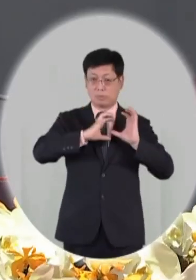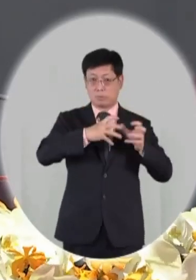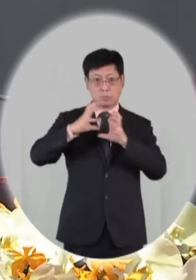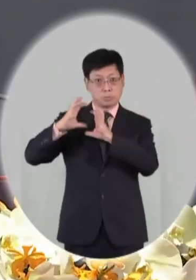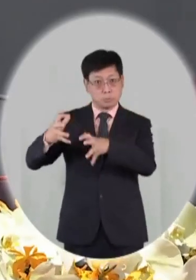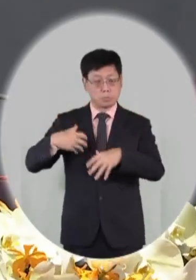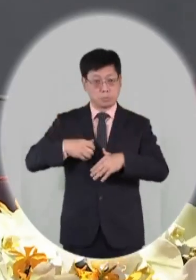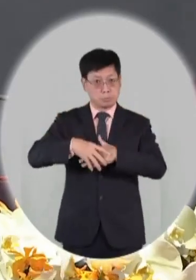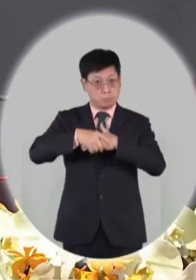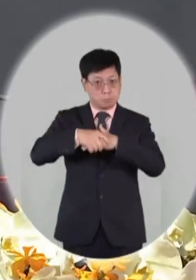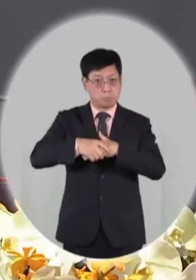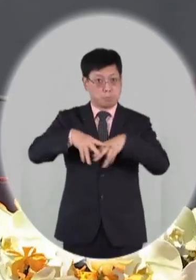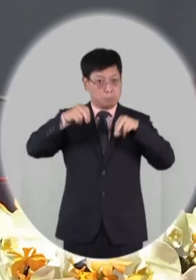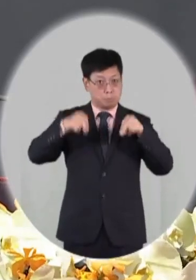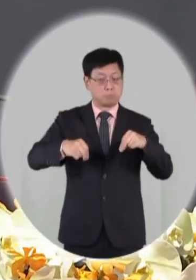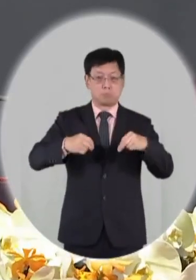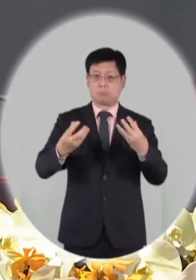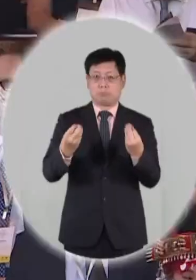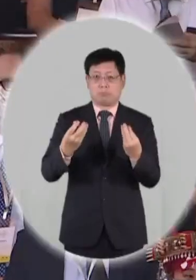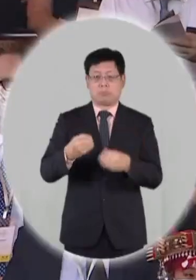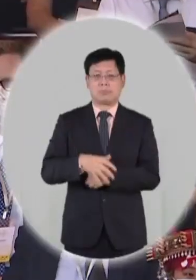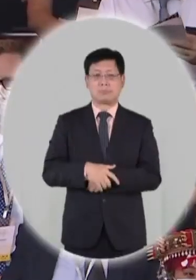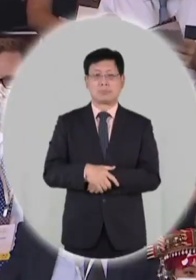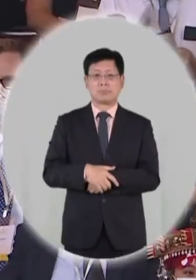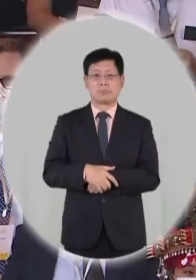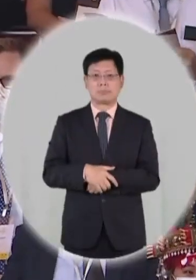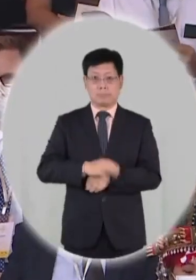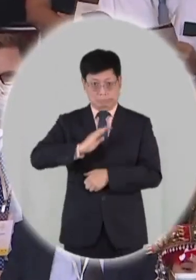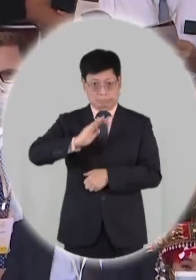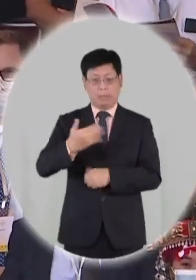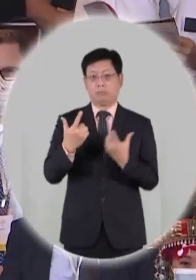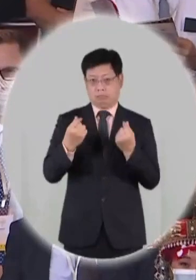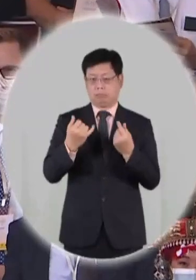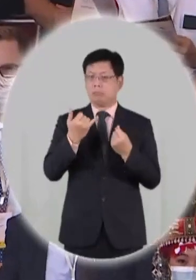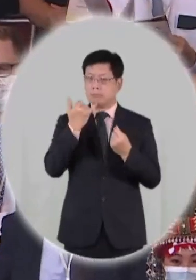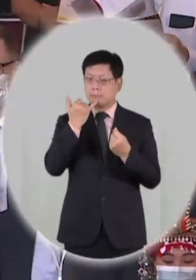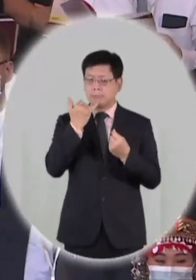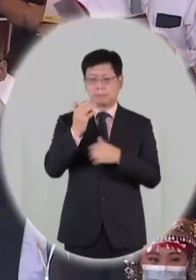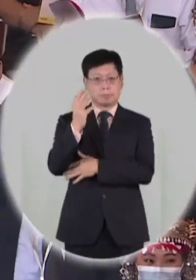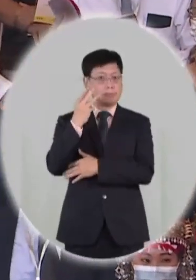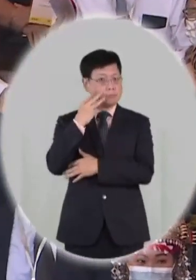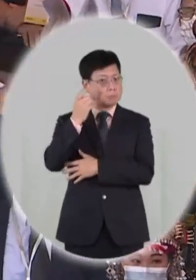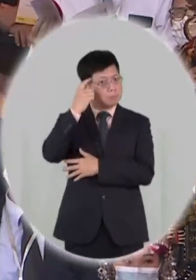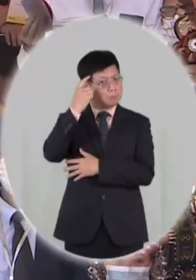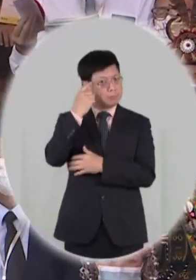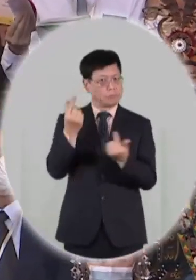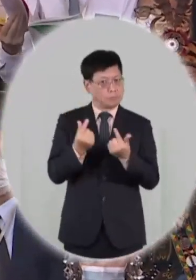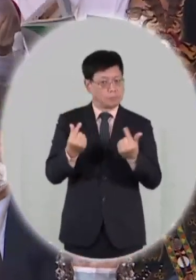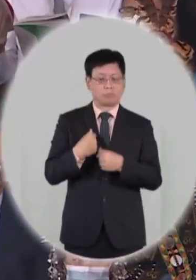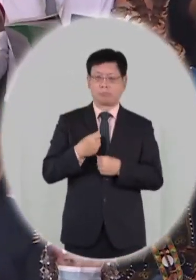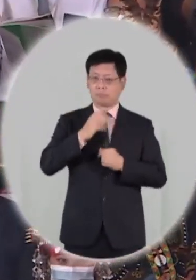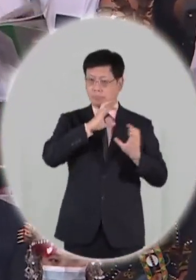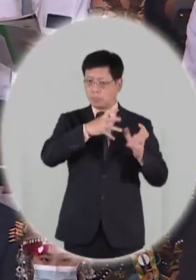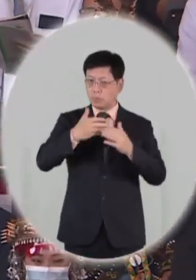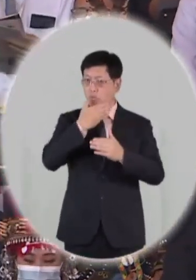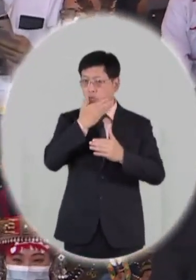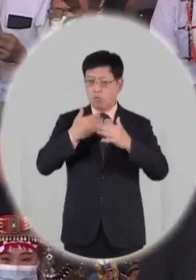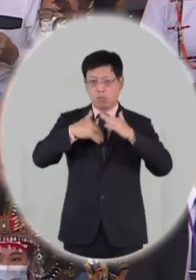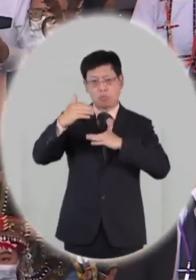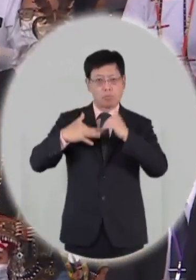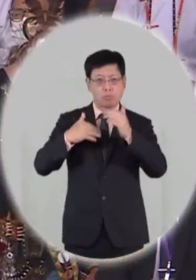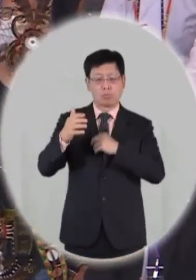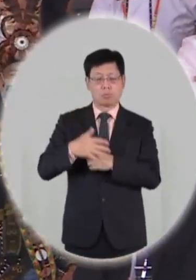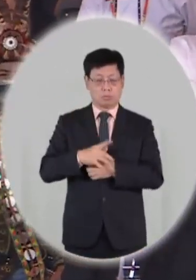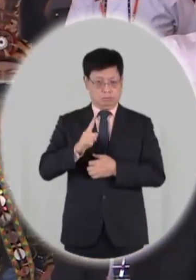之间的国际条约，却基于政治理念与国际利益，主